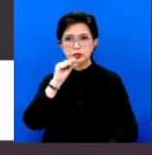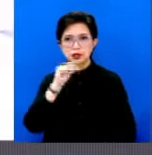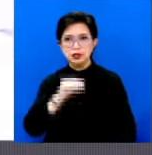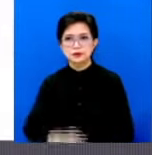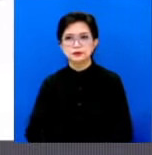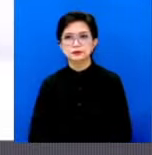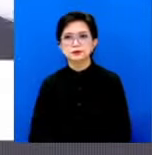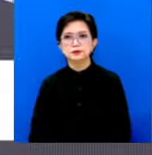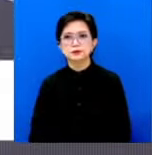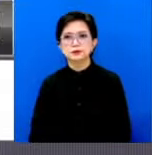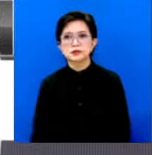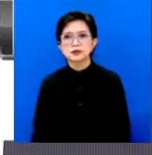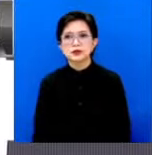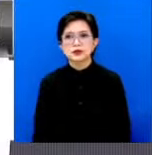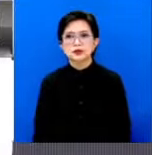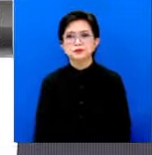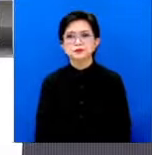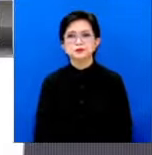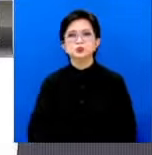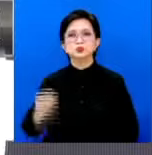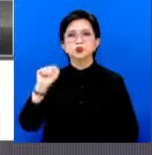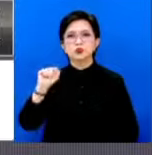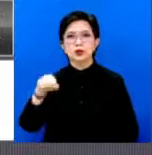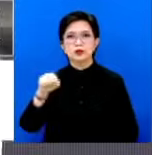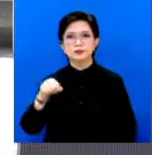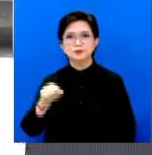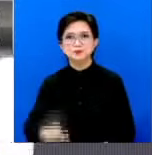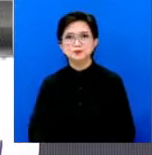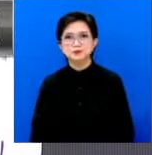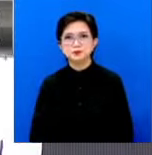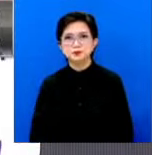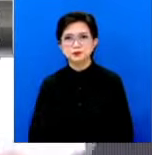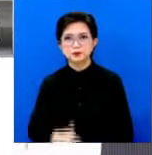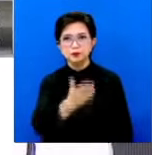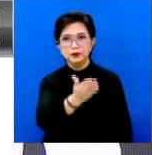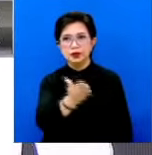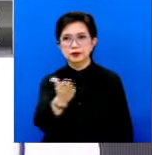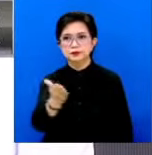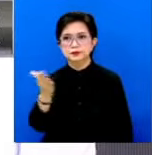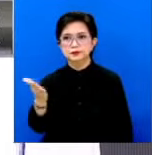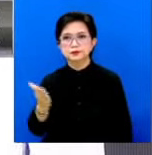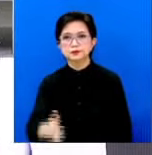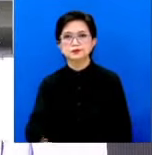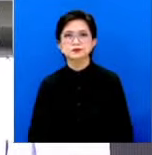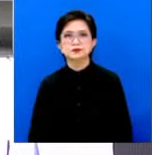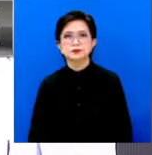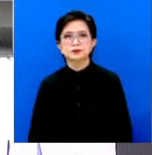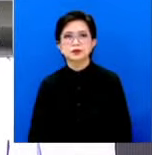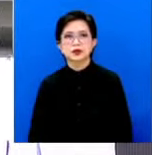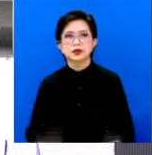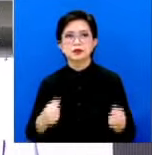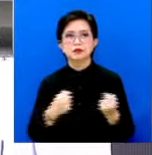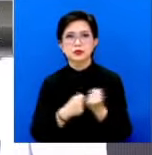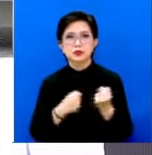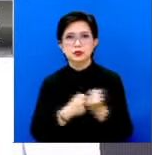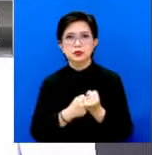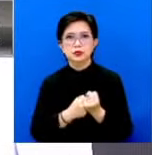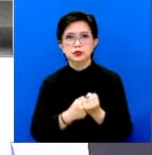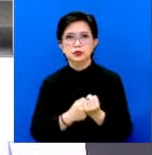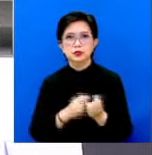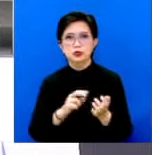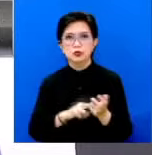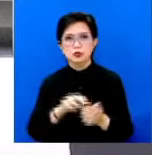berbicara. Iya, baik Bapak Ibu, para pendukung yang ada di dalam